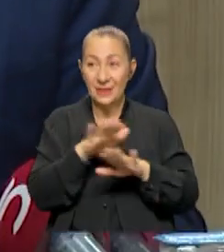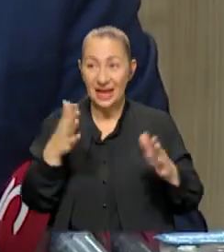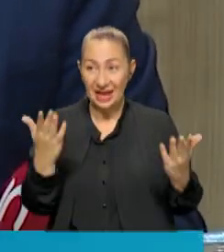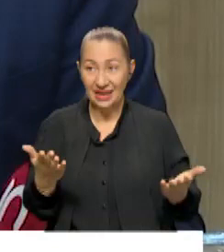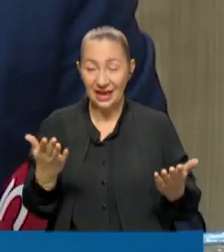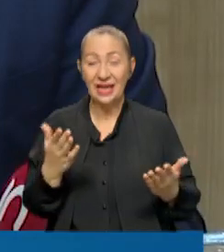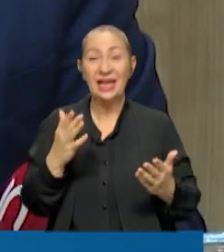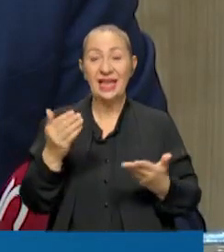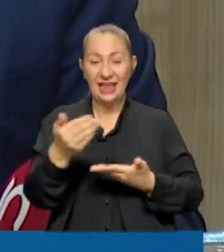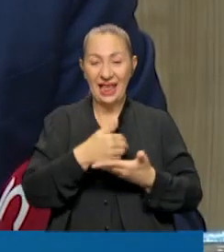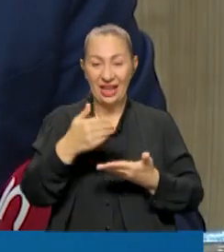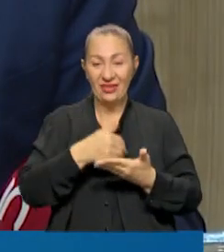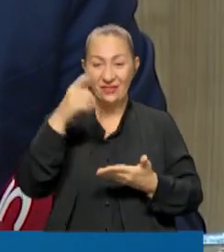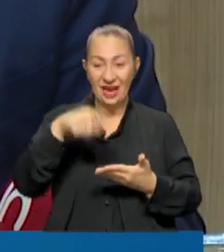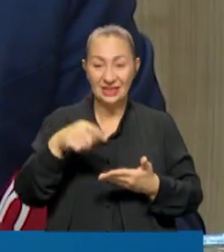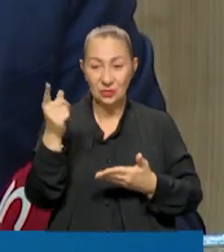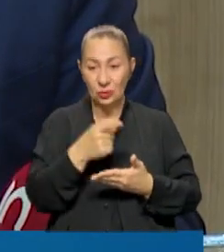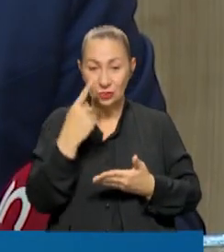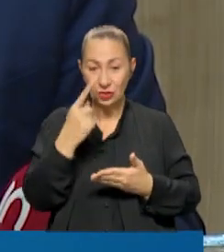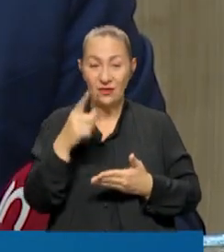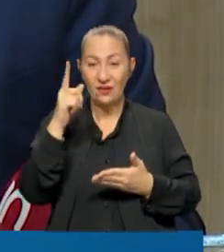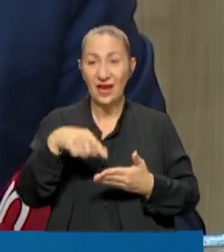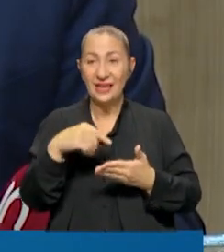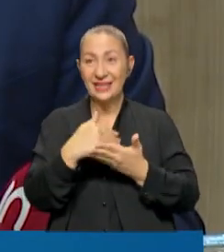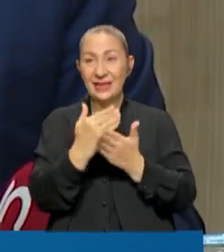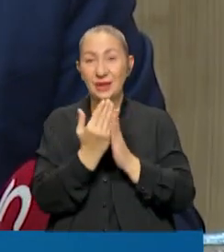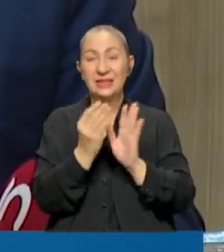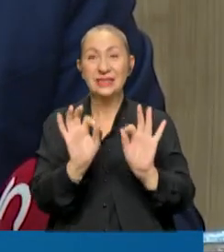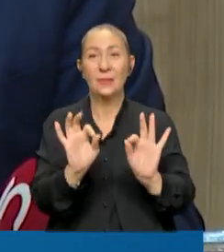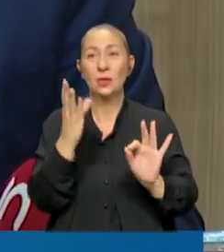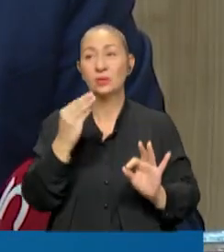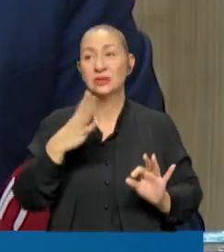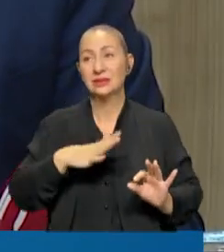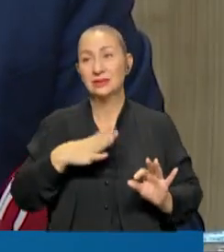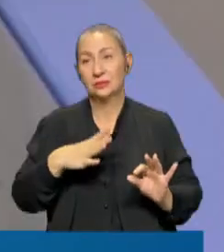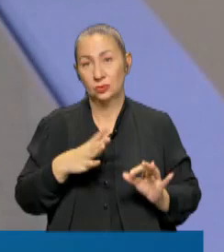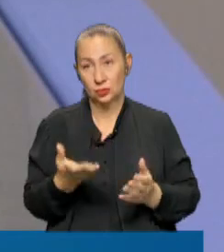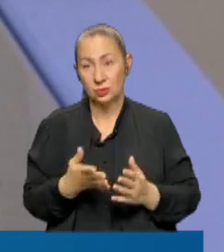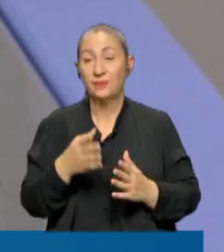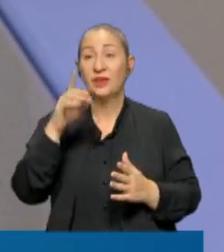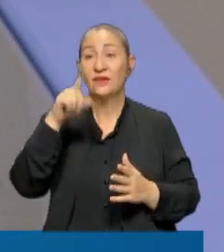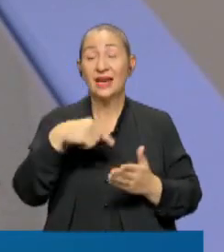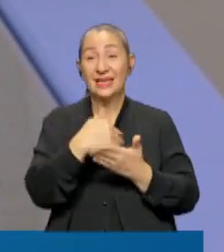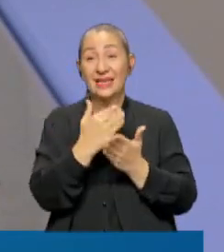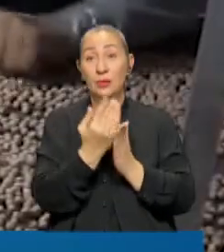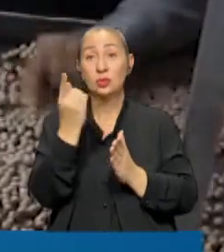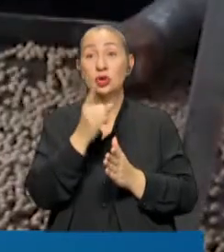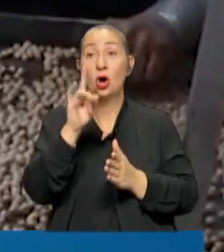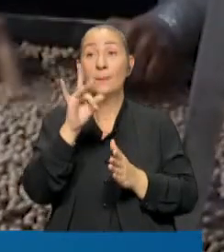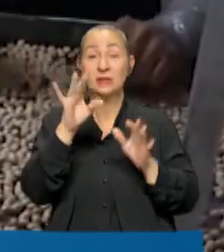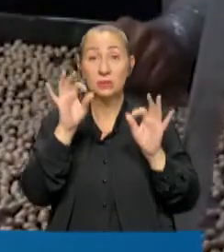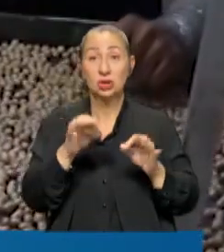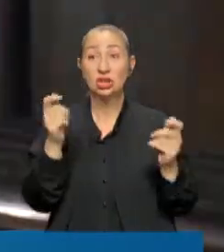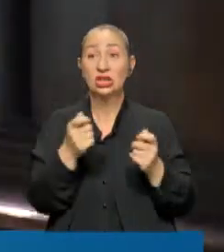kadar gelir vergisi oranlarında vergi dilimlerinin sabitlenmesi diye bir çalışmamız da var. Vergi dilimi %15 ile